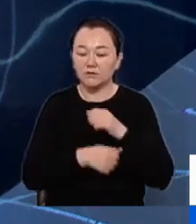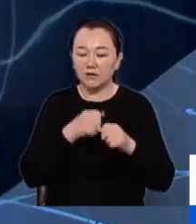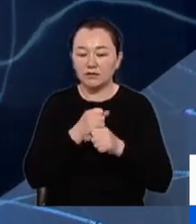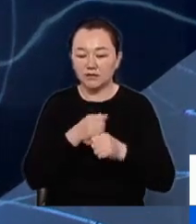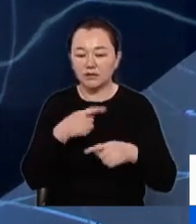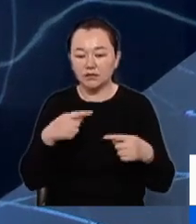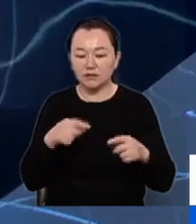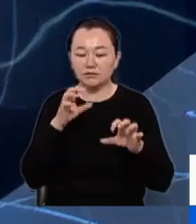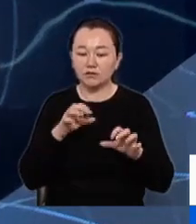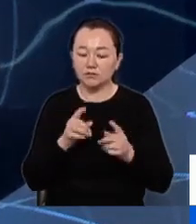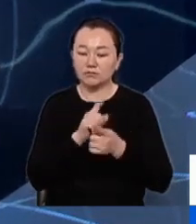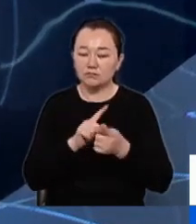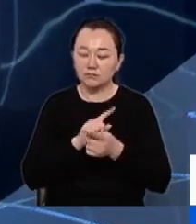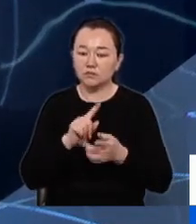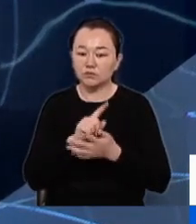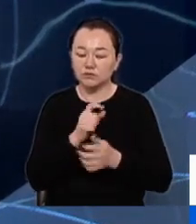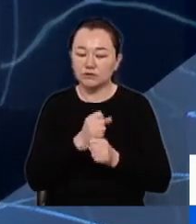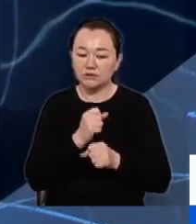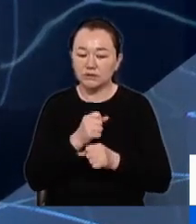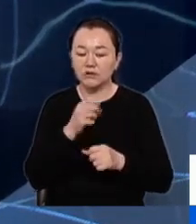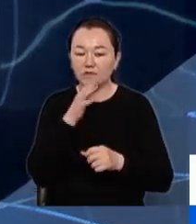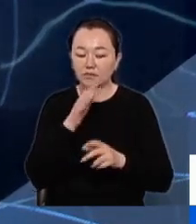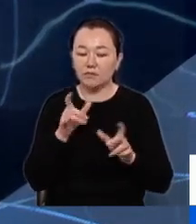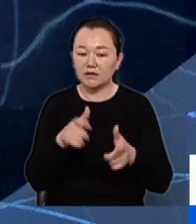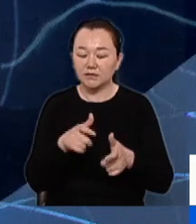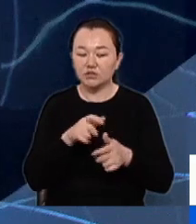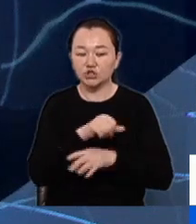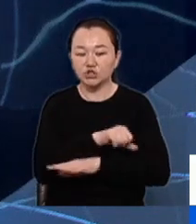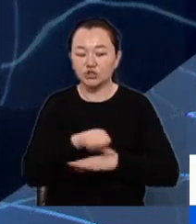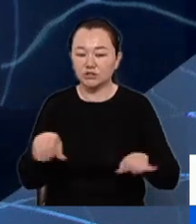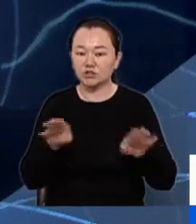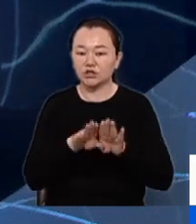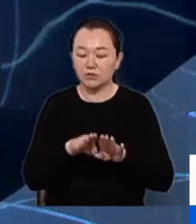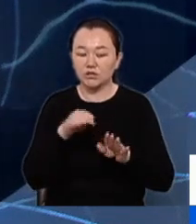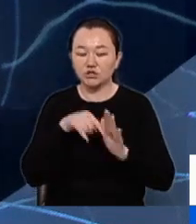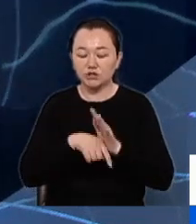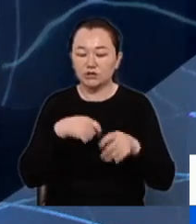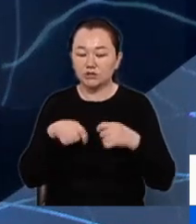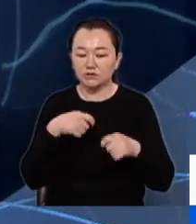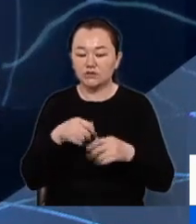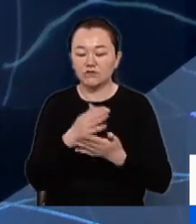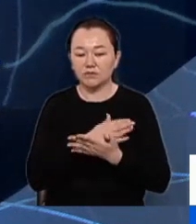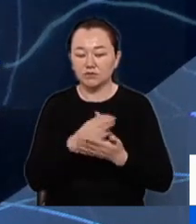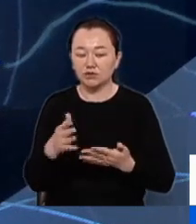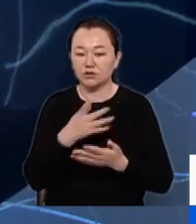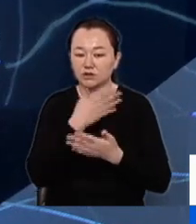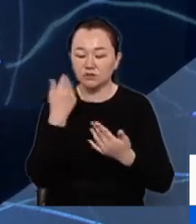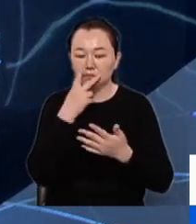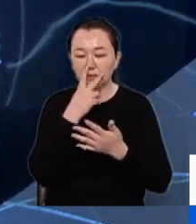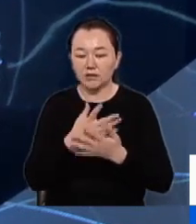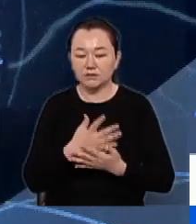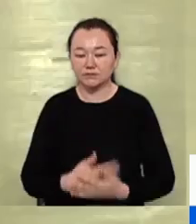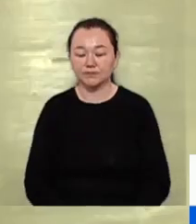заңдарға өзгерістер енгізу керек дейді. Өйткені пандемия кезінде шекара жабылуы елде ішкі өндірістің мүлдем жоқтығын көрсетті деп